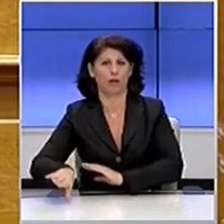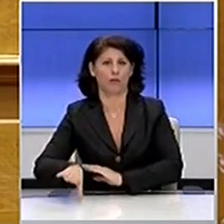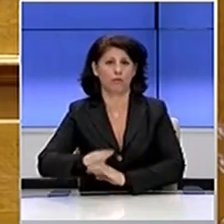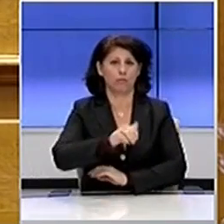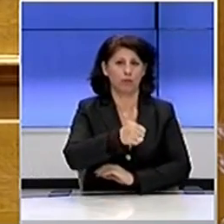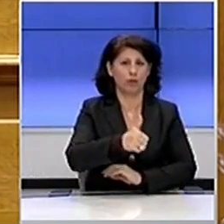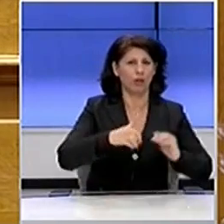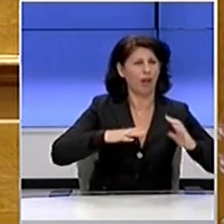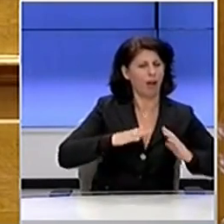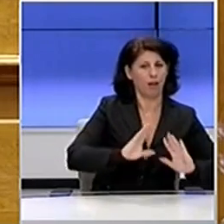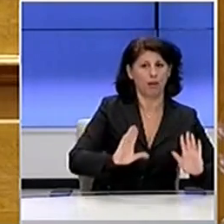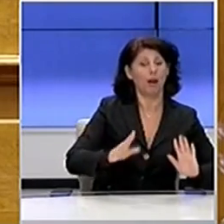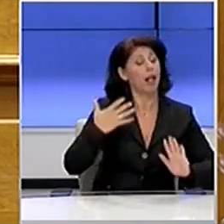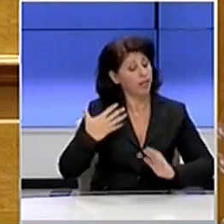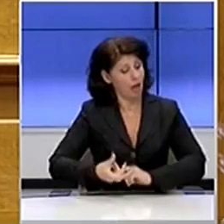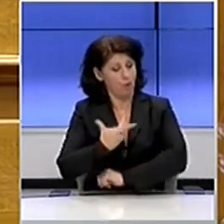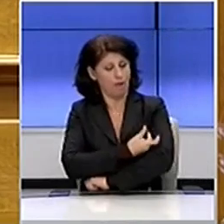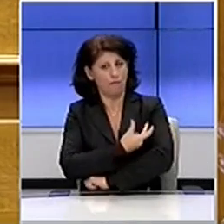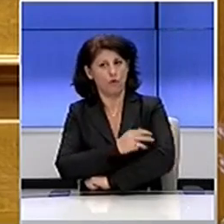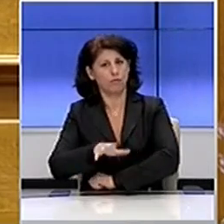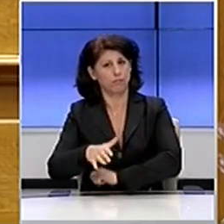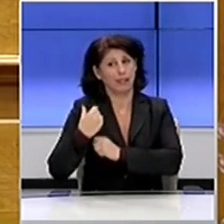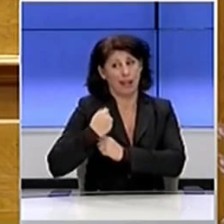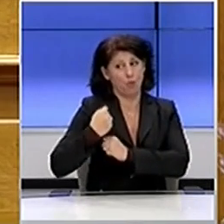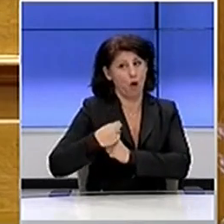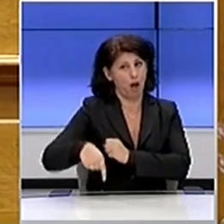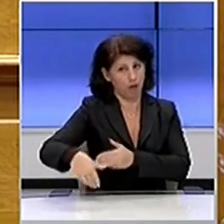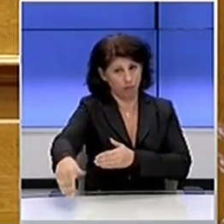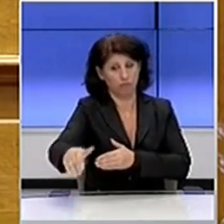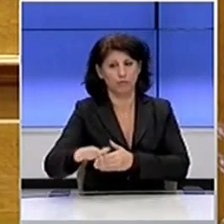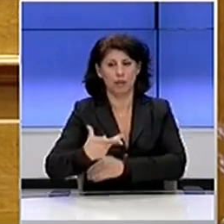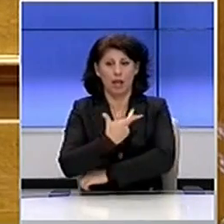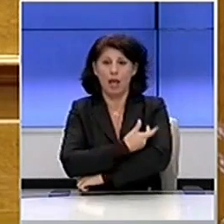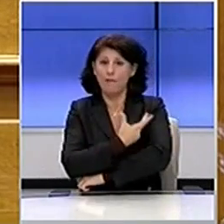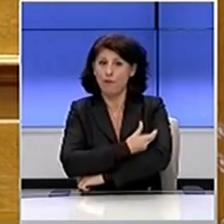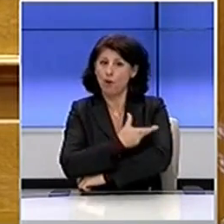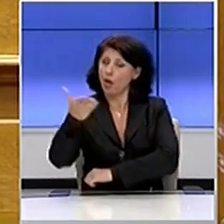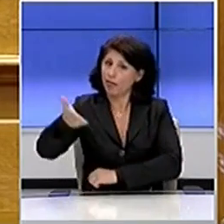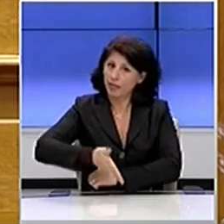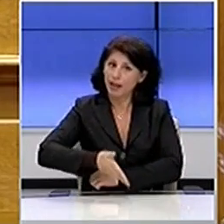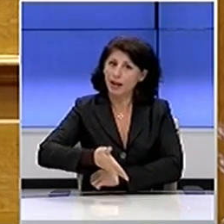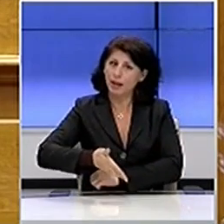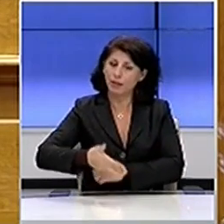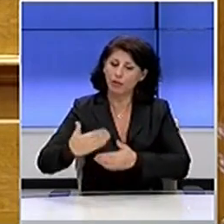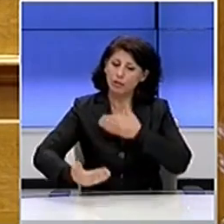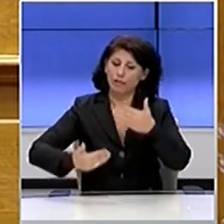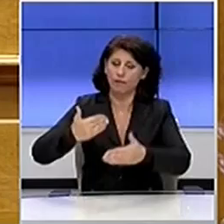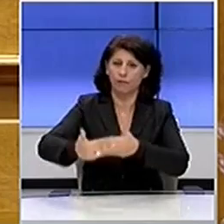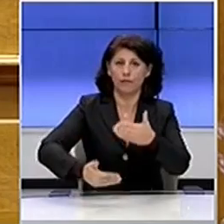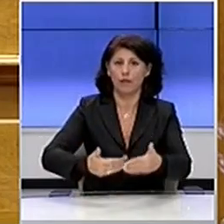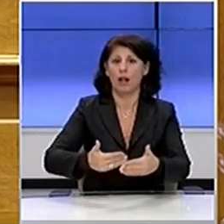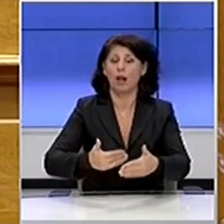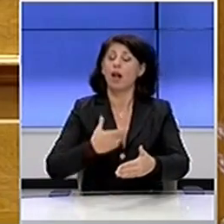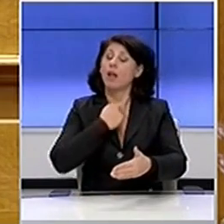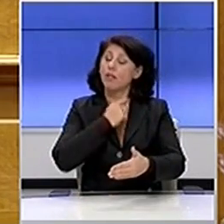Θα έχουμε εμβόλια στη διάθεσή μας, ενδεχομένως και από τον Ιανουάριο. Τα εμβόλια αυτά θα έρθουν τμηματικά. Θα